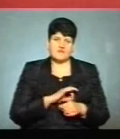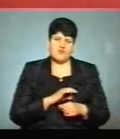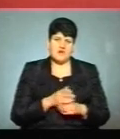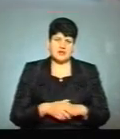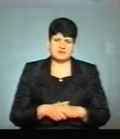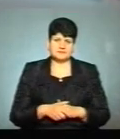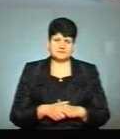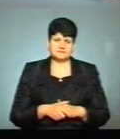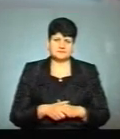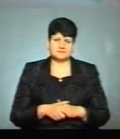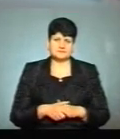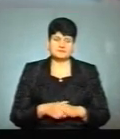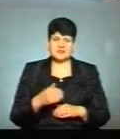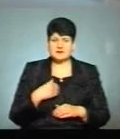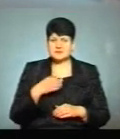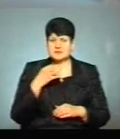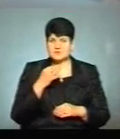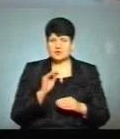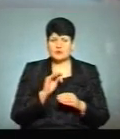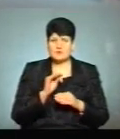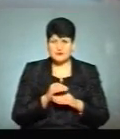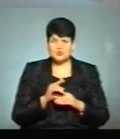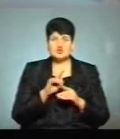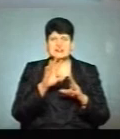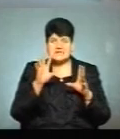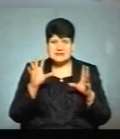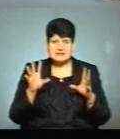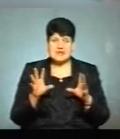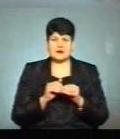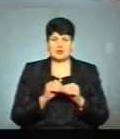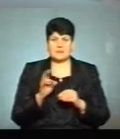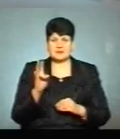погляд? Я вам ще скажу, добавлю наступне, що загалом на